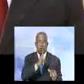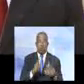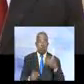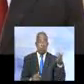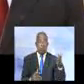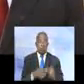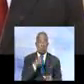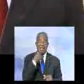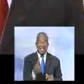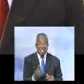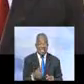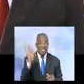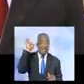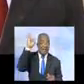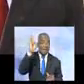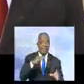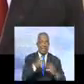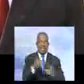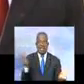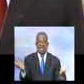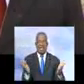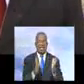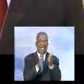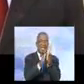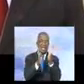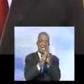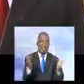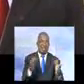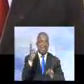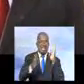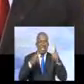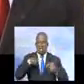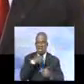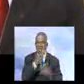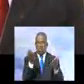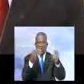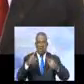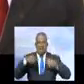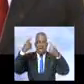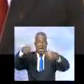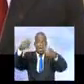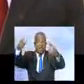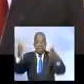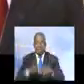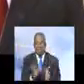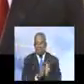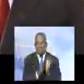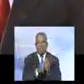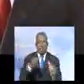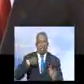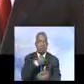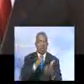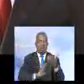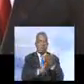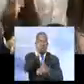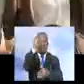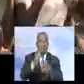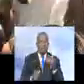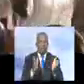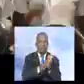dans les écoles. Si nous voulons la réussite de l'école, nous devons bien sûr confier l'école à